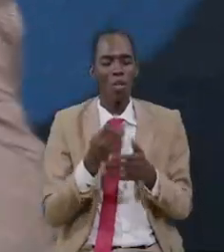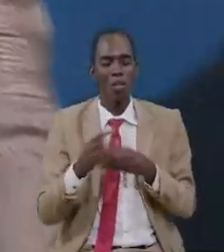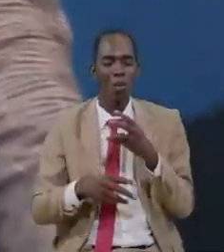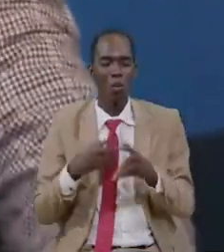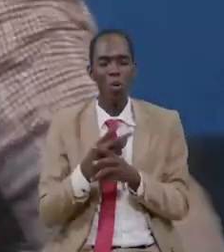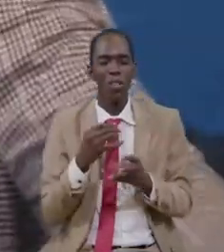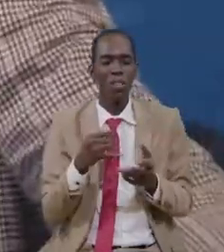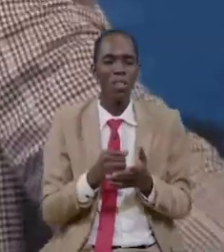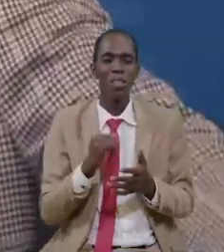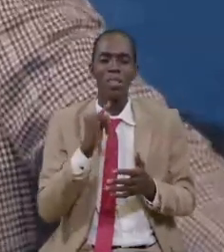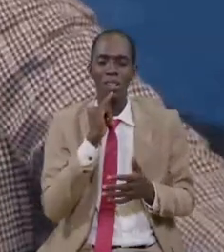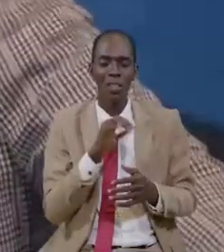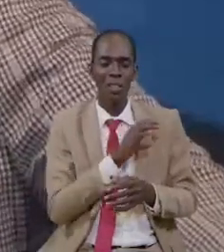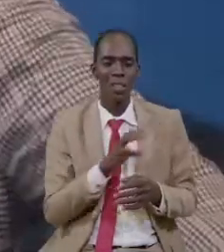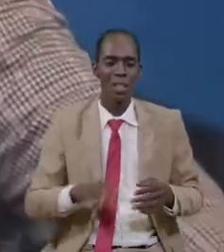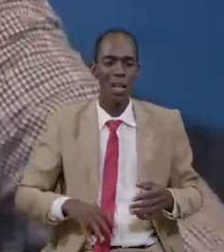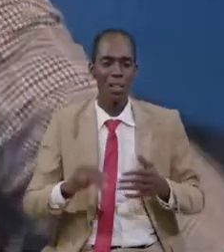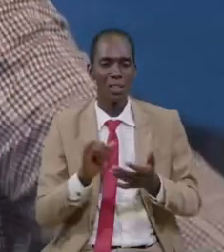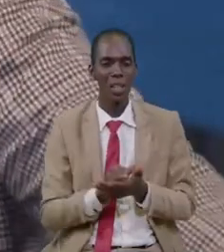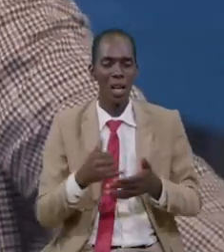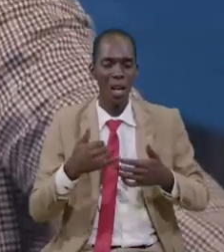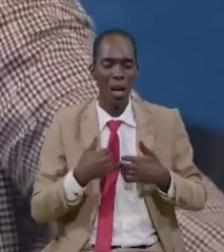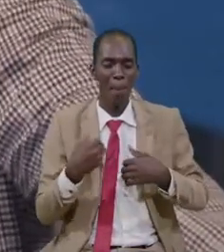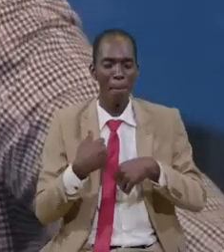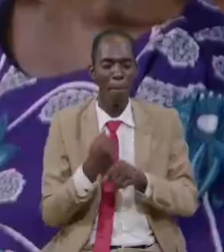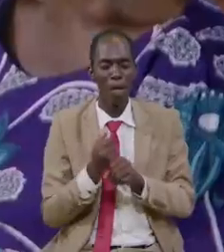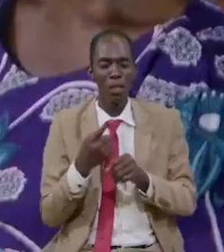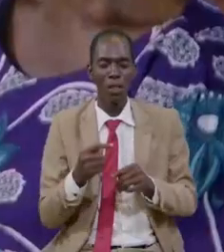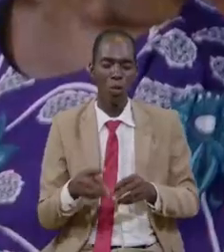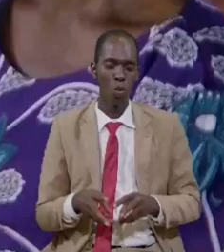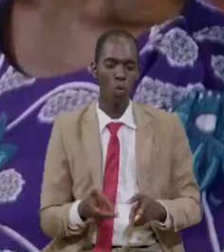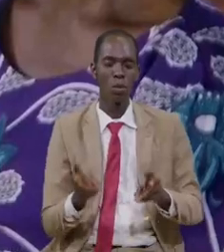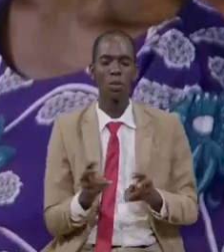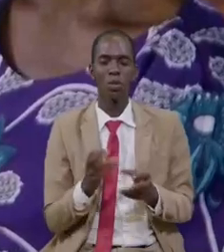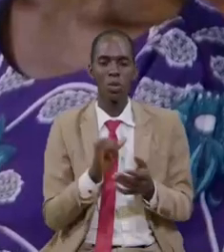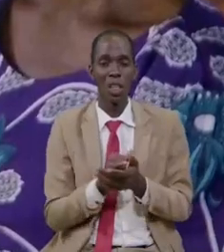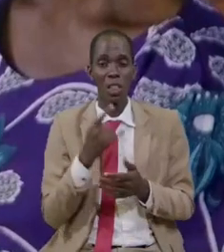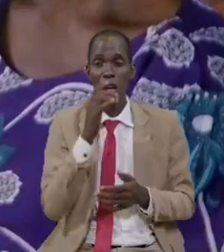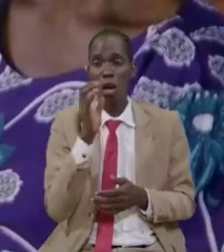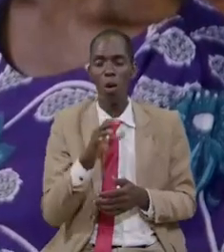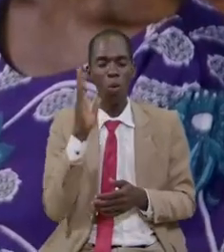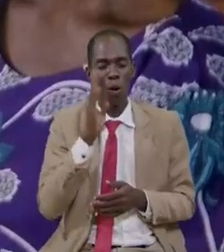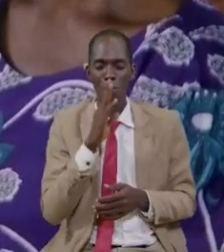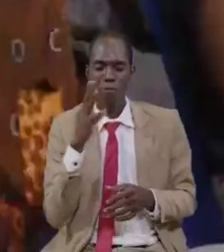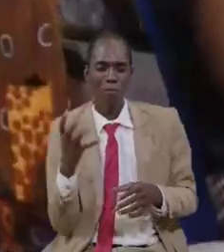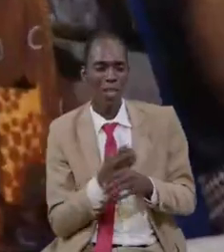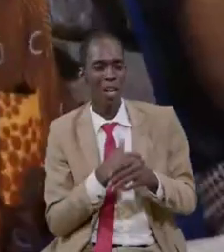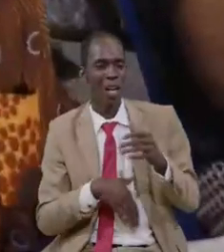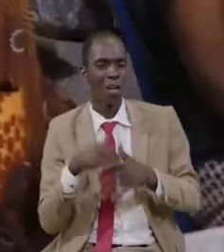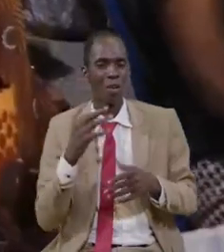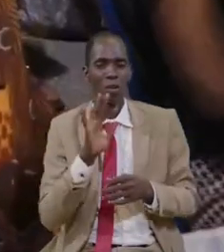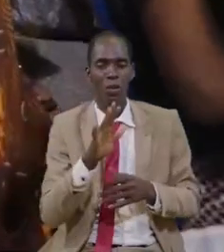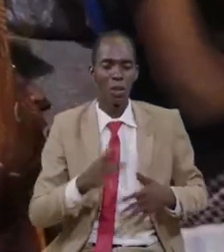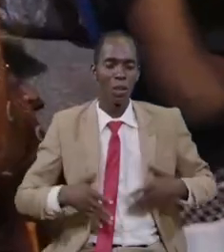a tracé le chemin pour que la malédiction soit ôtée de ta vie. Malédiction, je dis, on va quitter ta